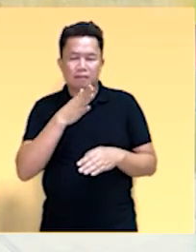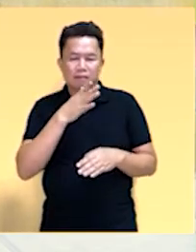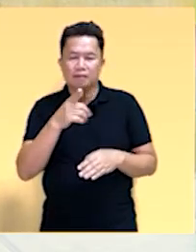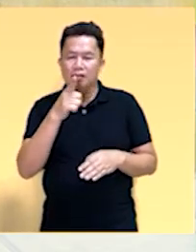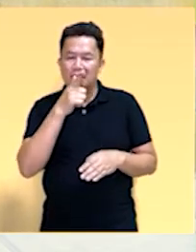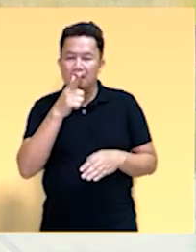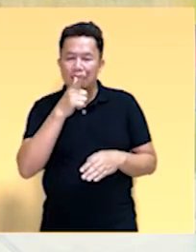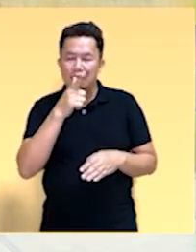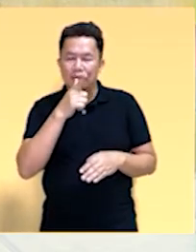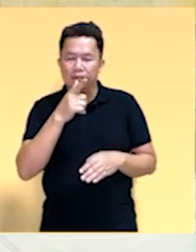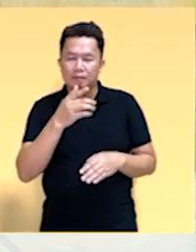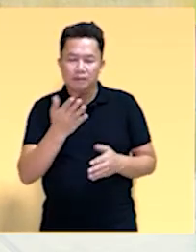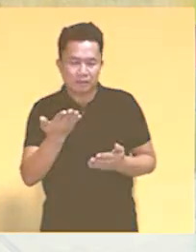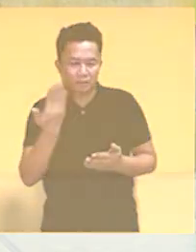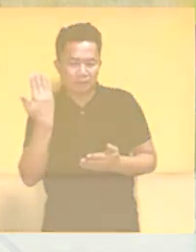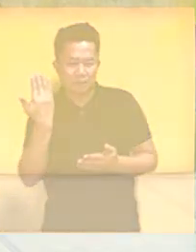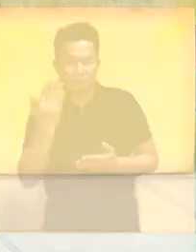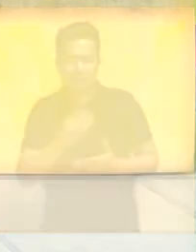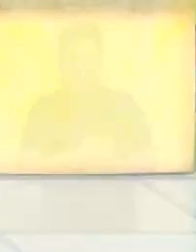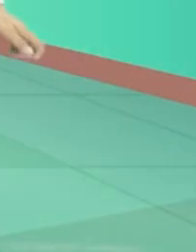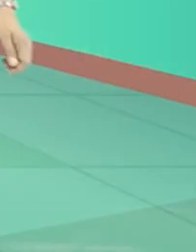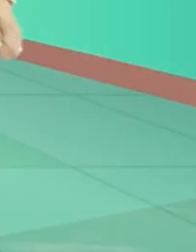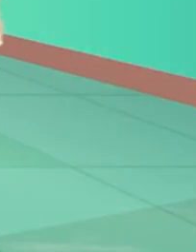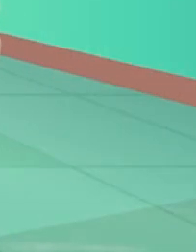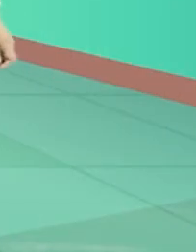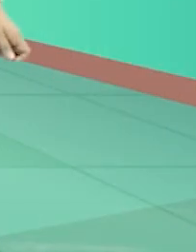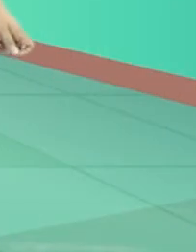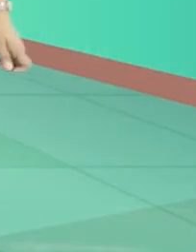tanghalian. Tara!